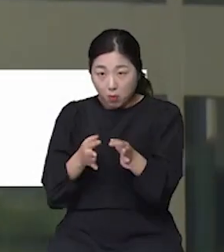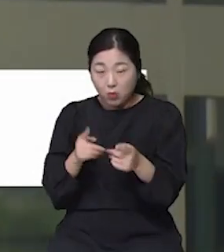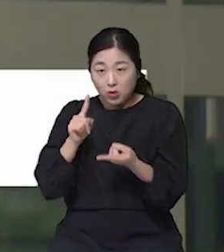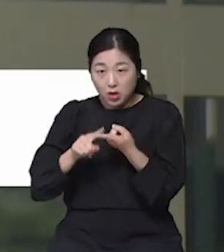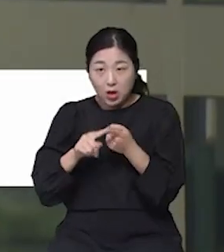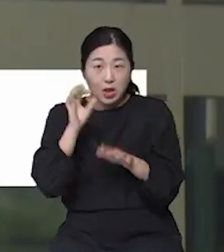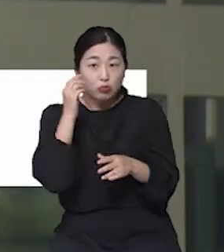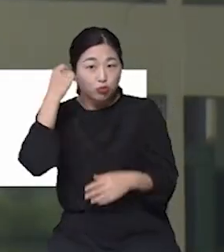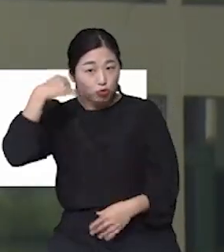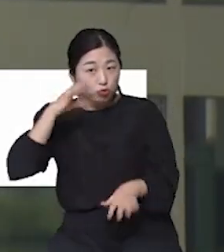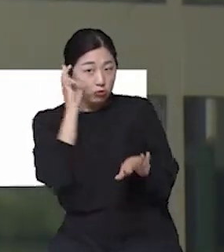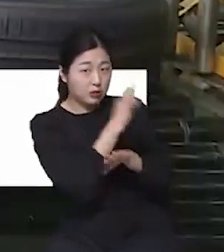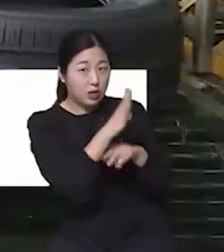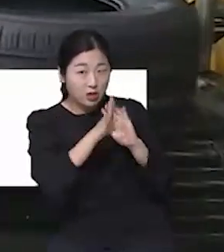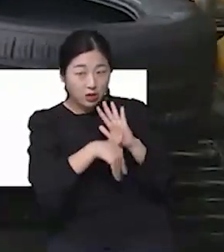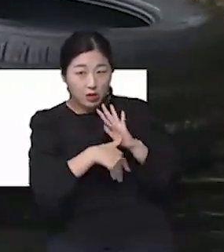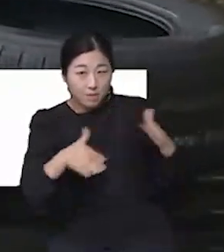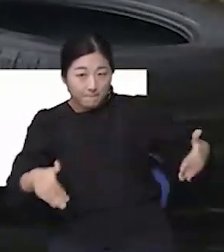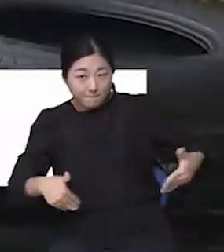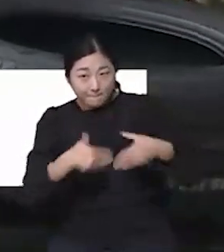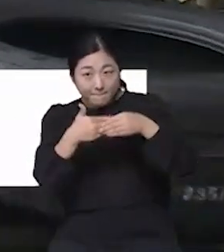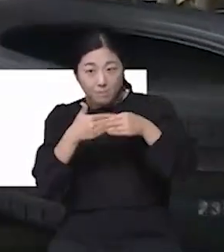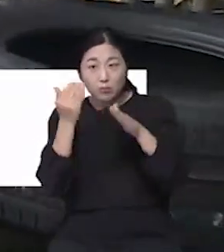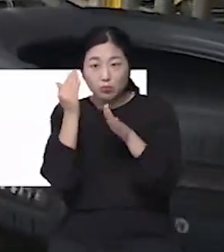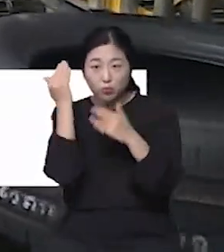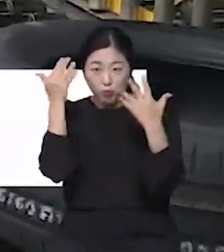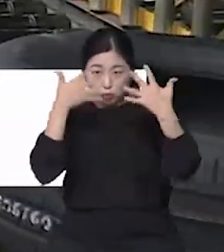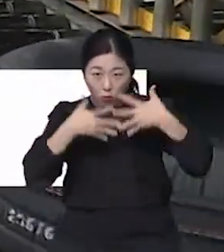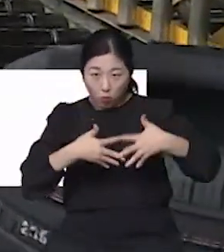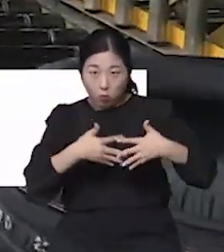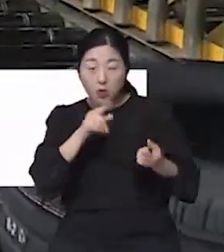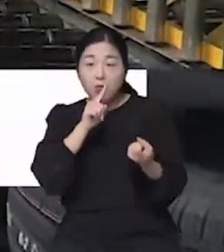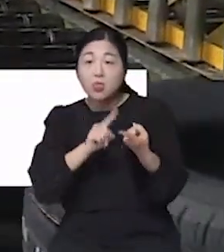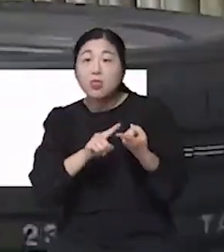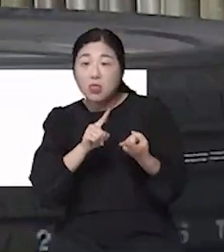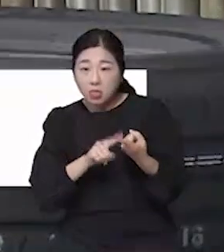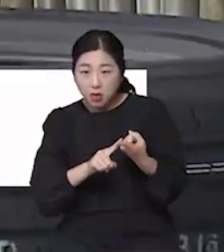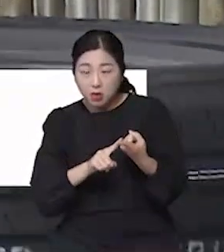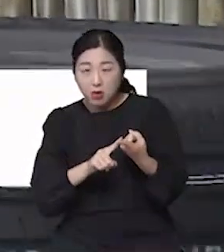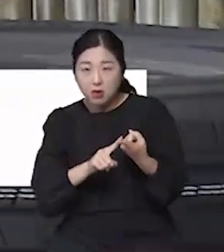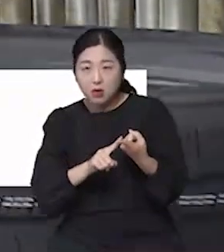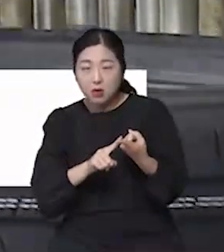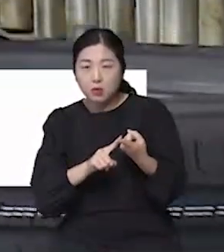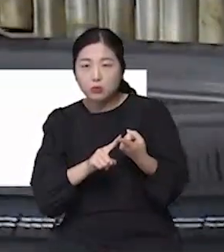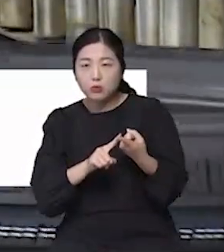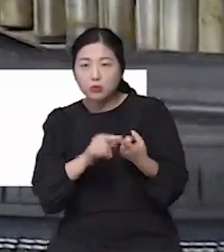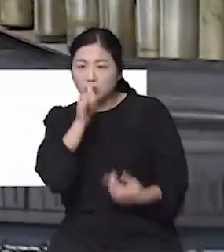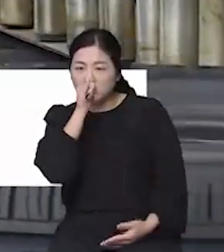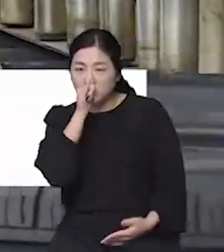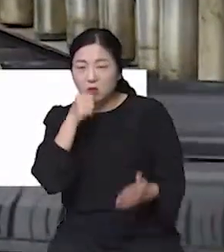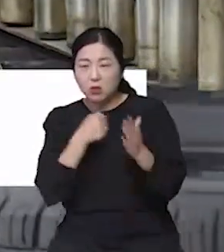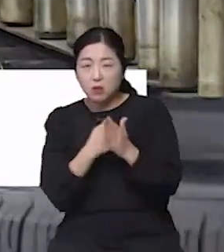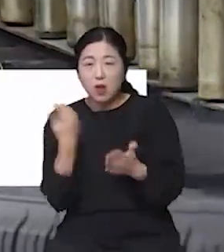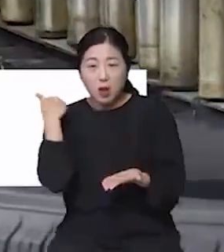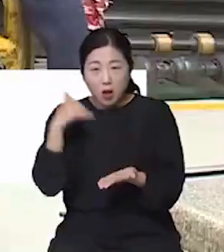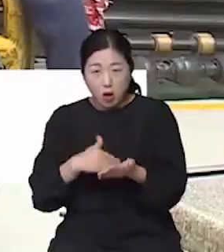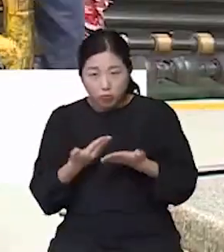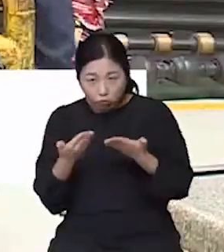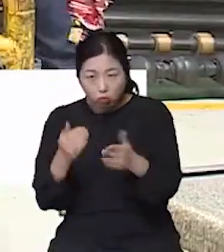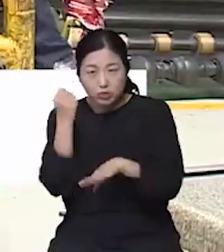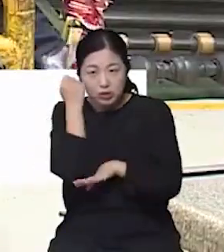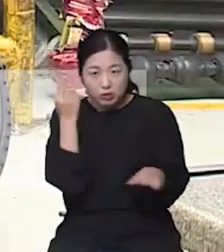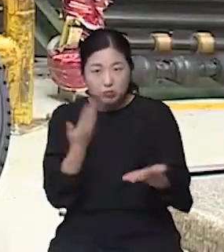더블스타와 채권단이 금호타이어 인수 본계약과 경영 정상화 약정 체결의 근간이었다며 환원이나 기준